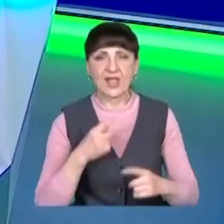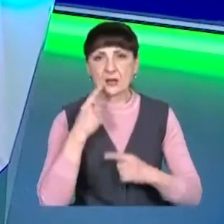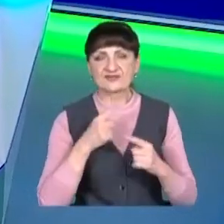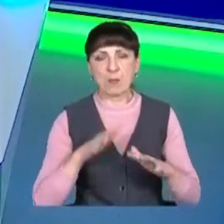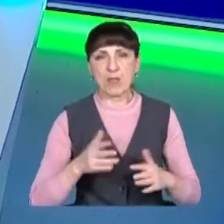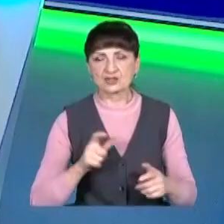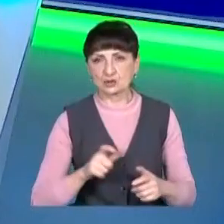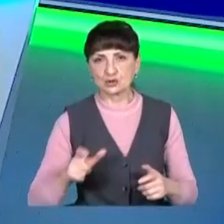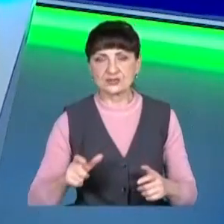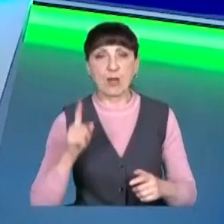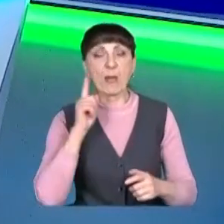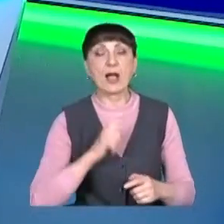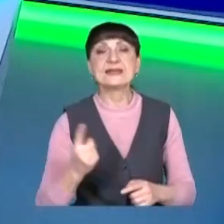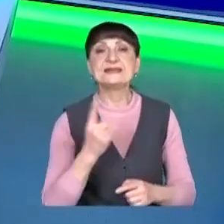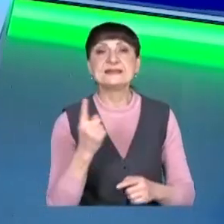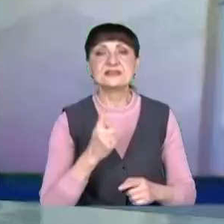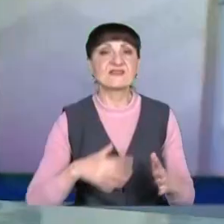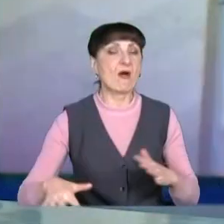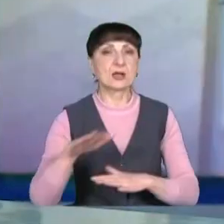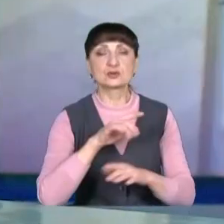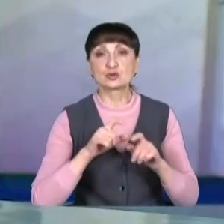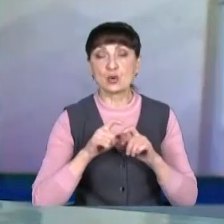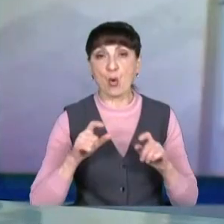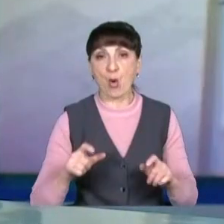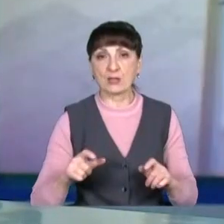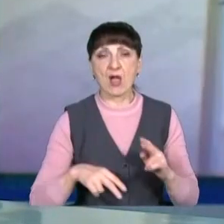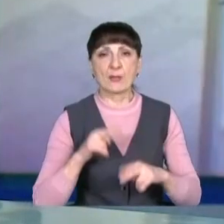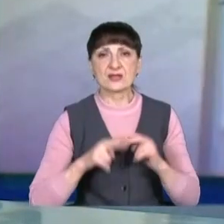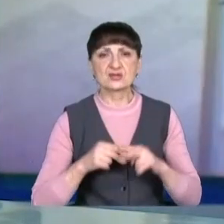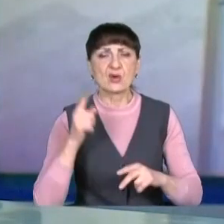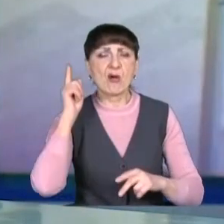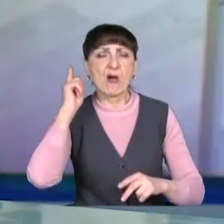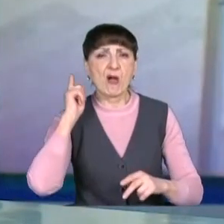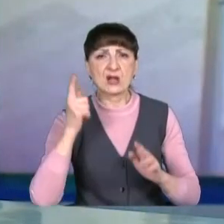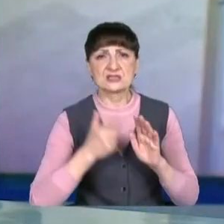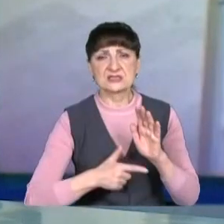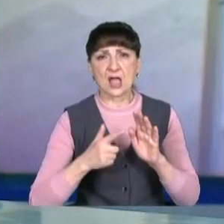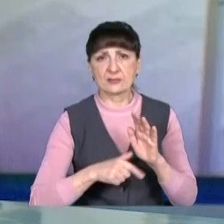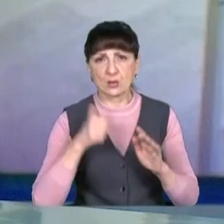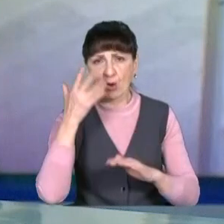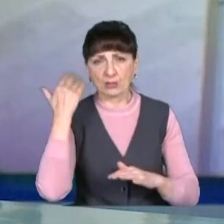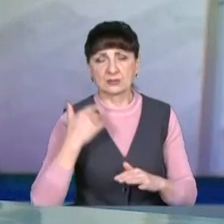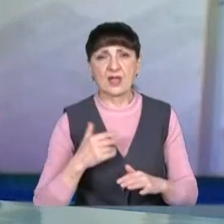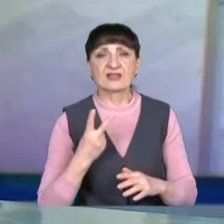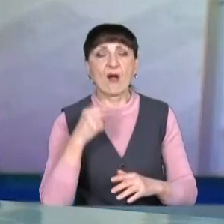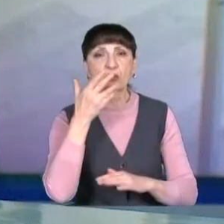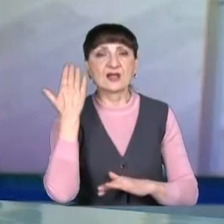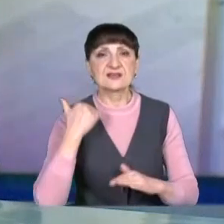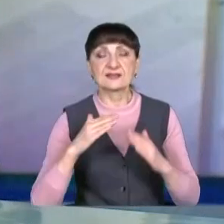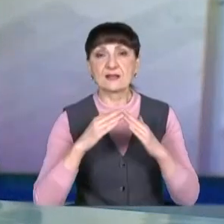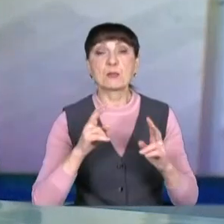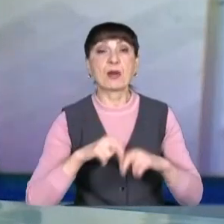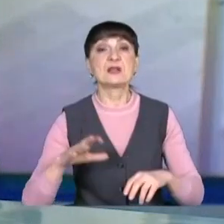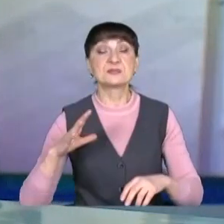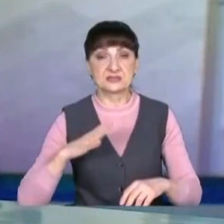местных жителей, пока единственное в окрестности образовательное учреждение построили в далеких 70-х. Два года назад здание